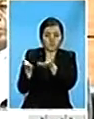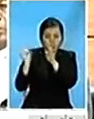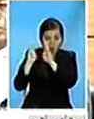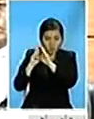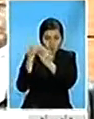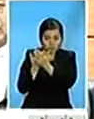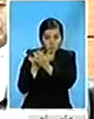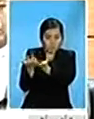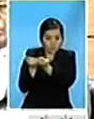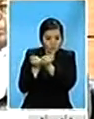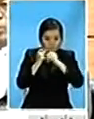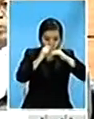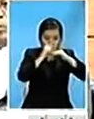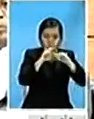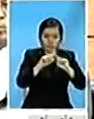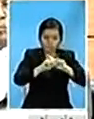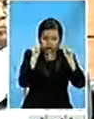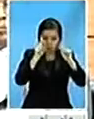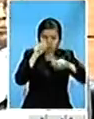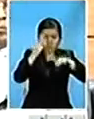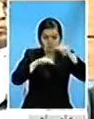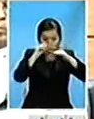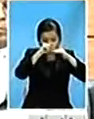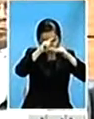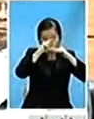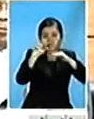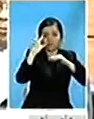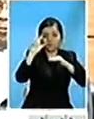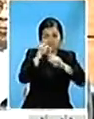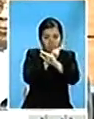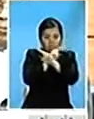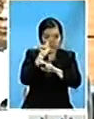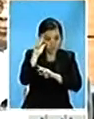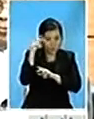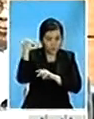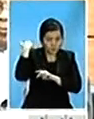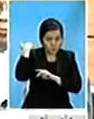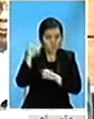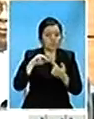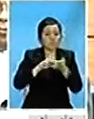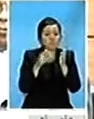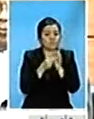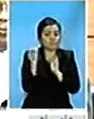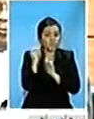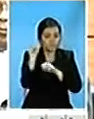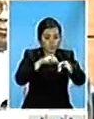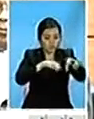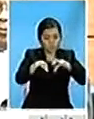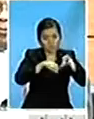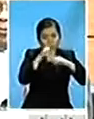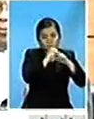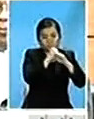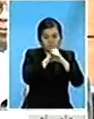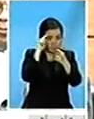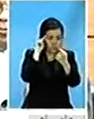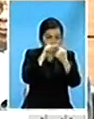างกันถึง3เท่าครับซึ่งตรงนี้เนี่ยสะท้อนให้เห็นถึงการขาดประสิทธิภาพในการบริหารจัดการนโยบ